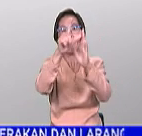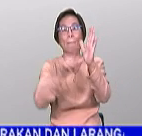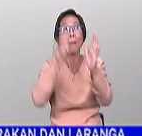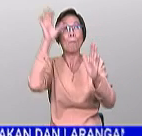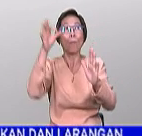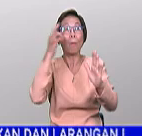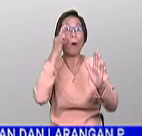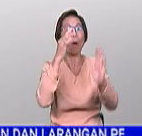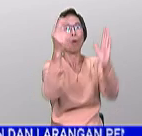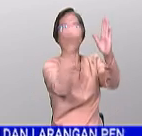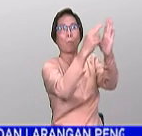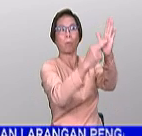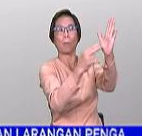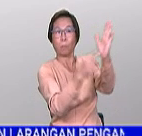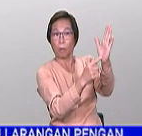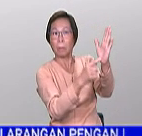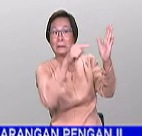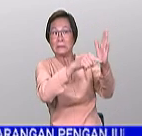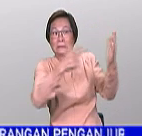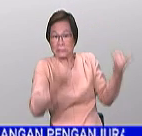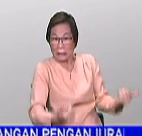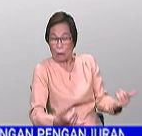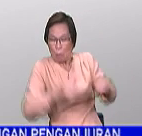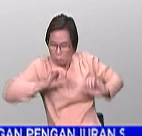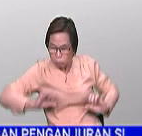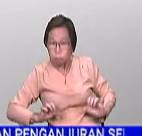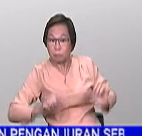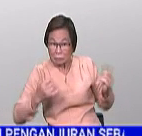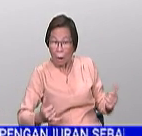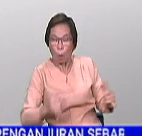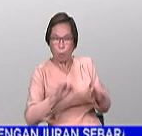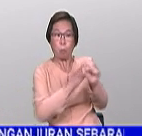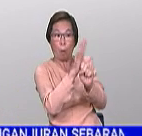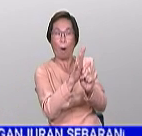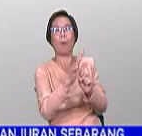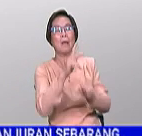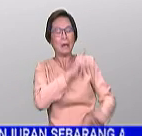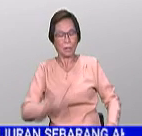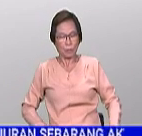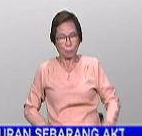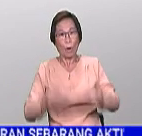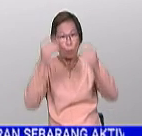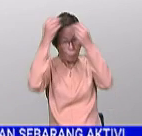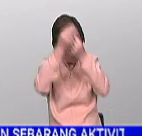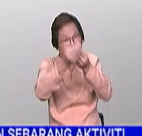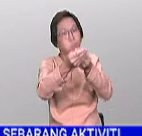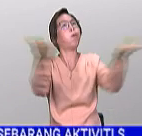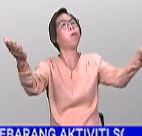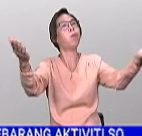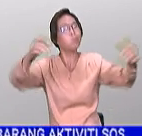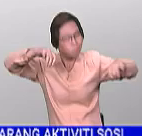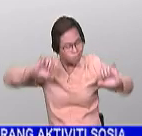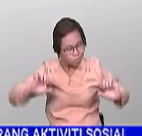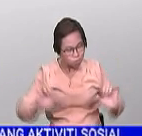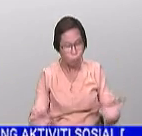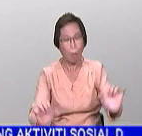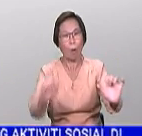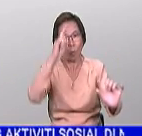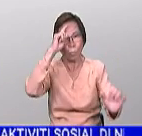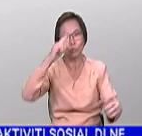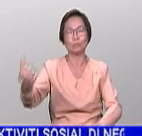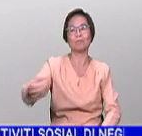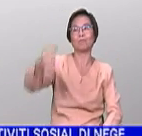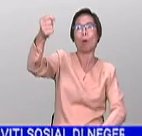ia memperhitungkan bahwa dalam keadaan yang ke-4 gender boleh mengeluarkan suatu proklamasi darurat untuk